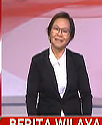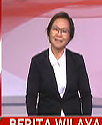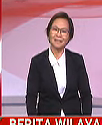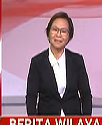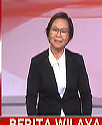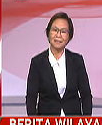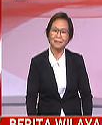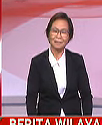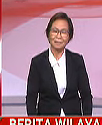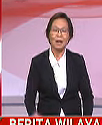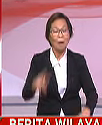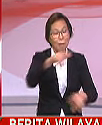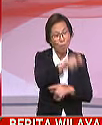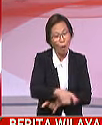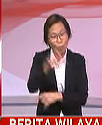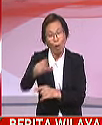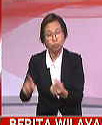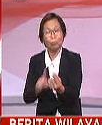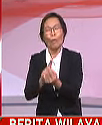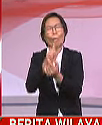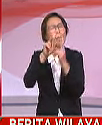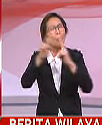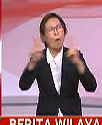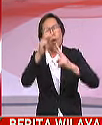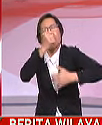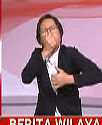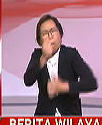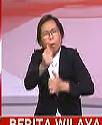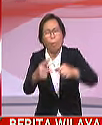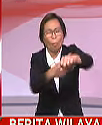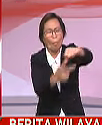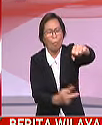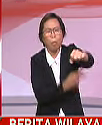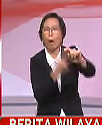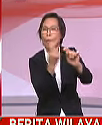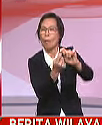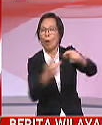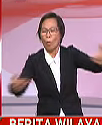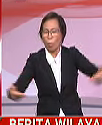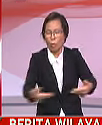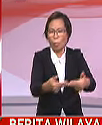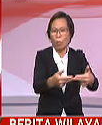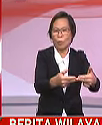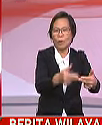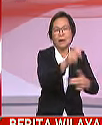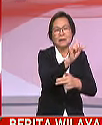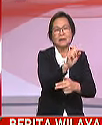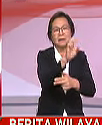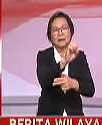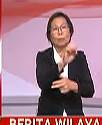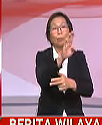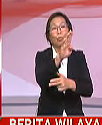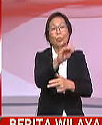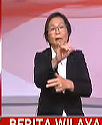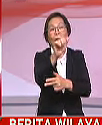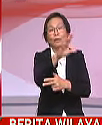Baik, dalam pada itu penduduk yang ditemui amat teruja dengan pembinaan Jabatan Batang Lupar yang menghubungkan kawasan Sibuyau dan Meludam.